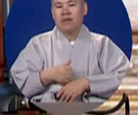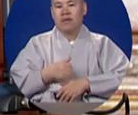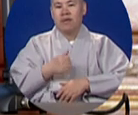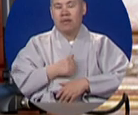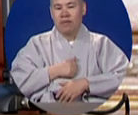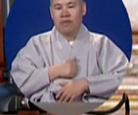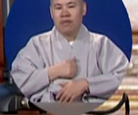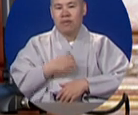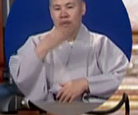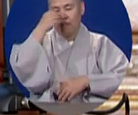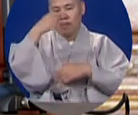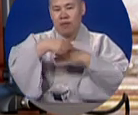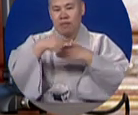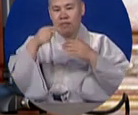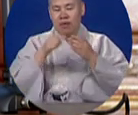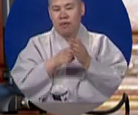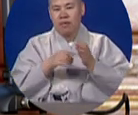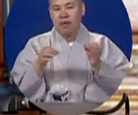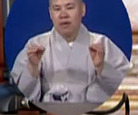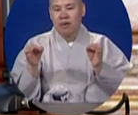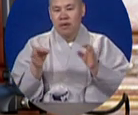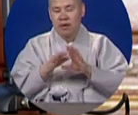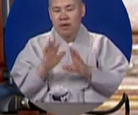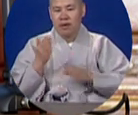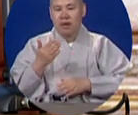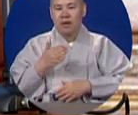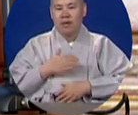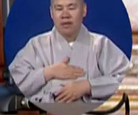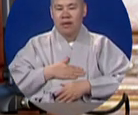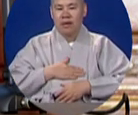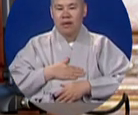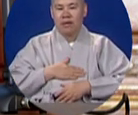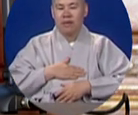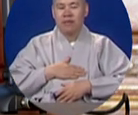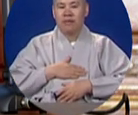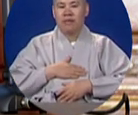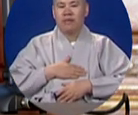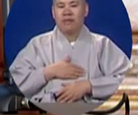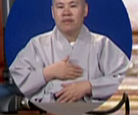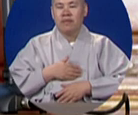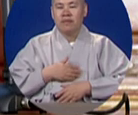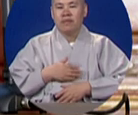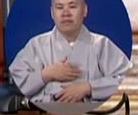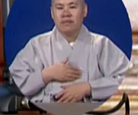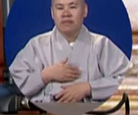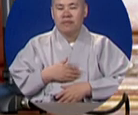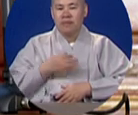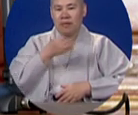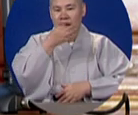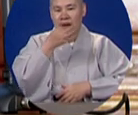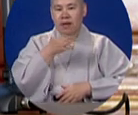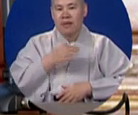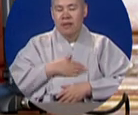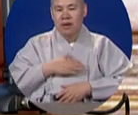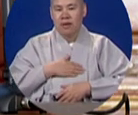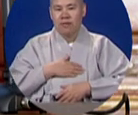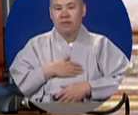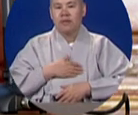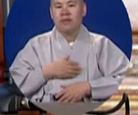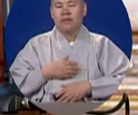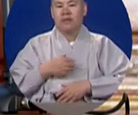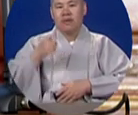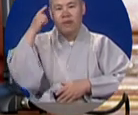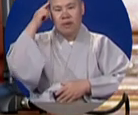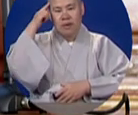장식기능이 있거든요 모든 나라고 집착하는 그런 집장 또 나라고 집착하는